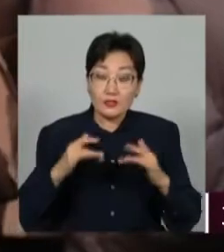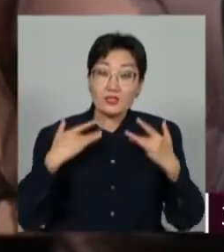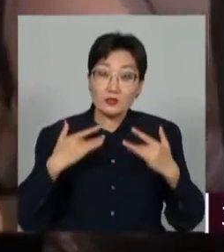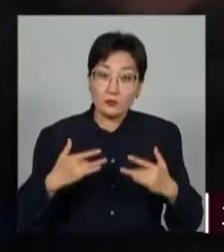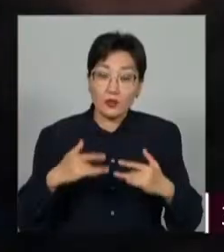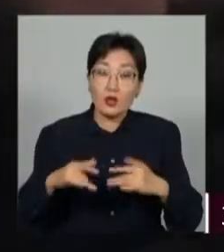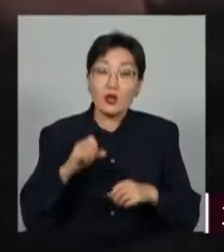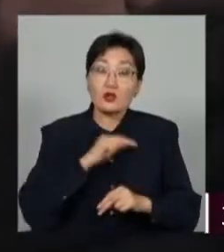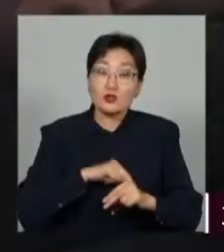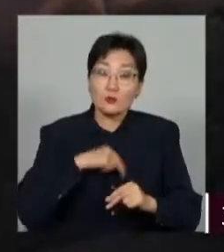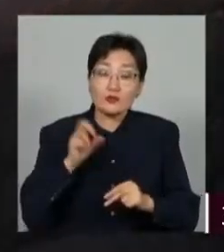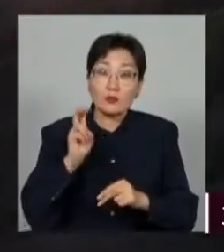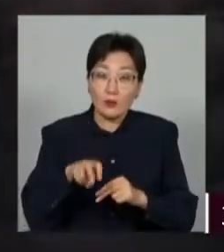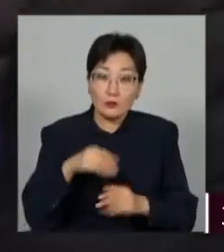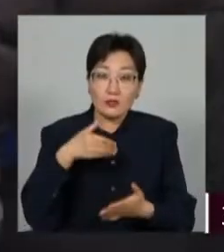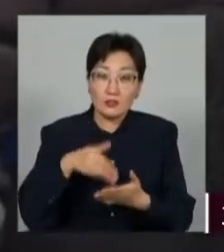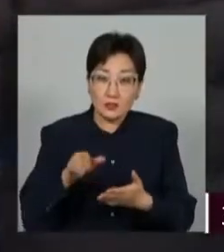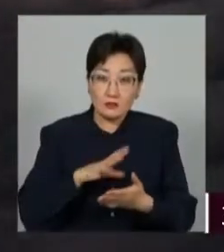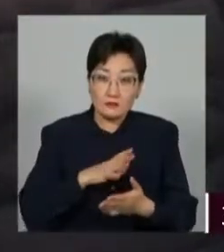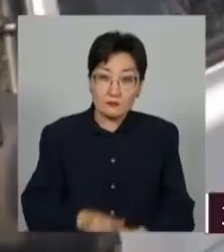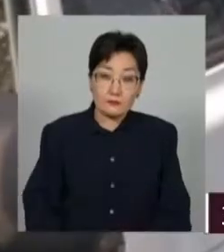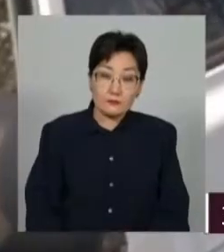талап етіп, жұмысқа шығудан бас тартқан еді.